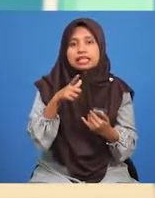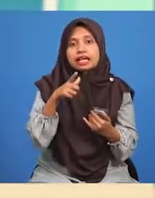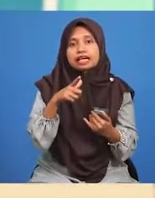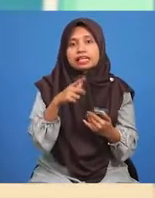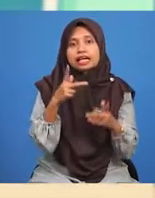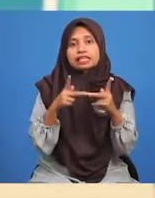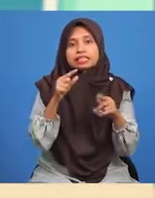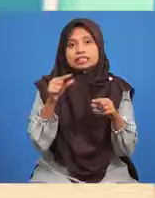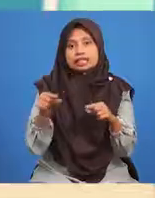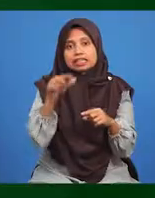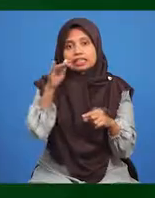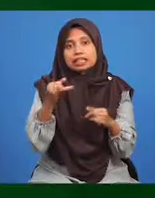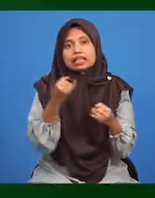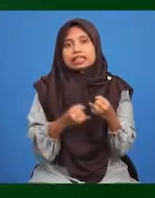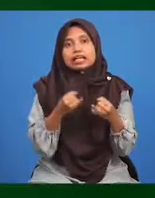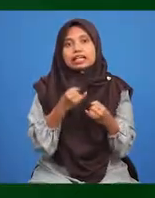yang terakhir.